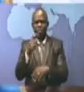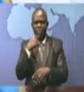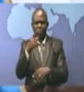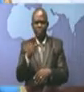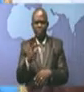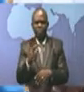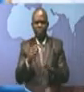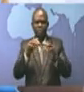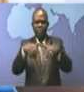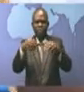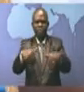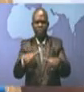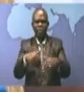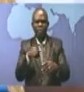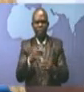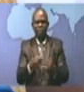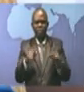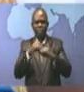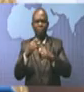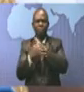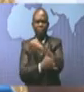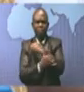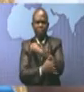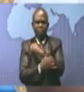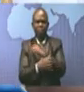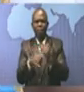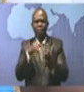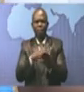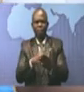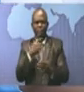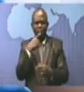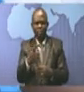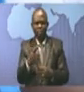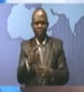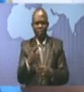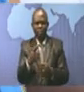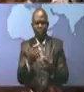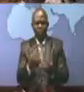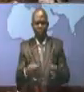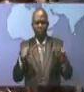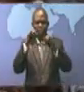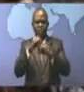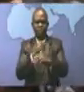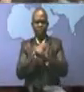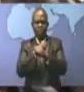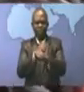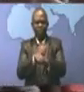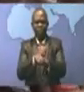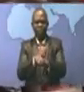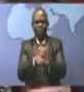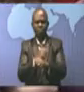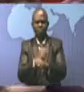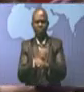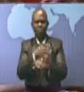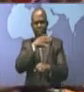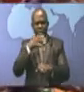a été prise comme socle du développement du pays. Il a souligné la pertinence de protéger les terres arables pour